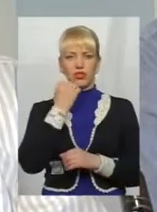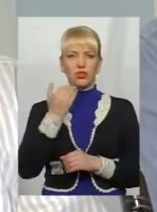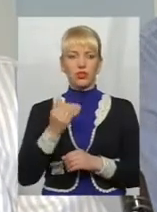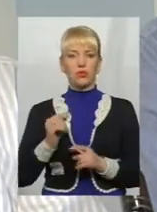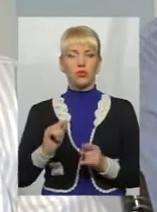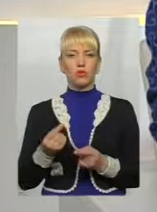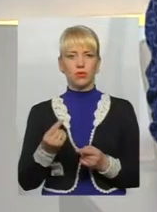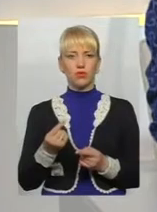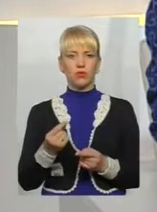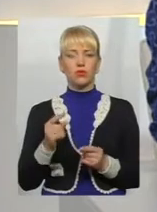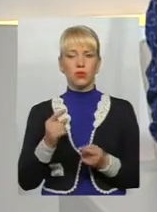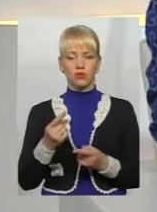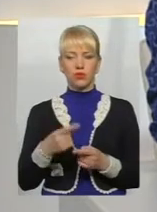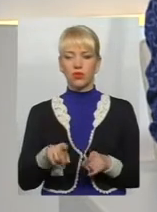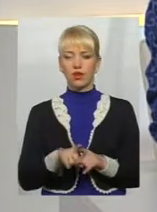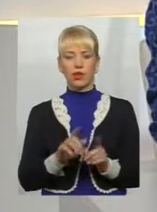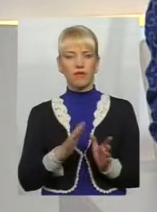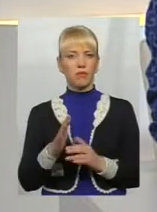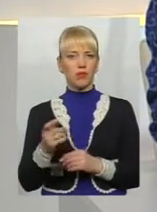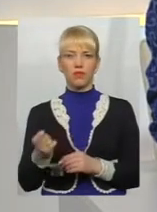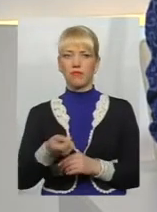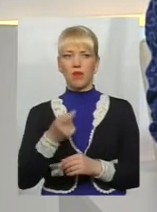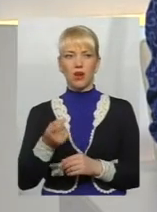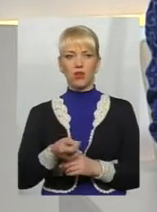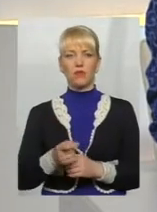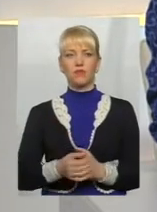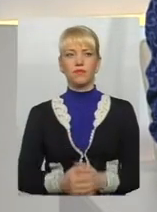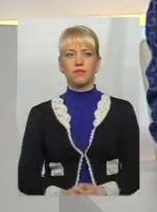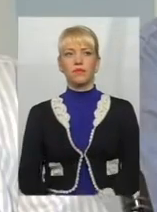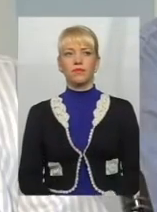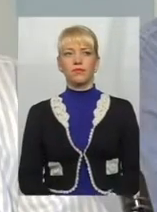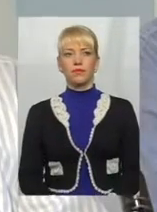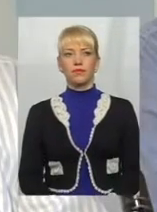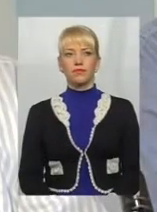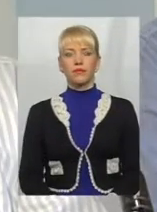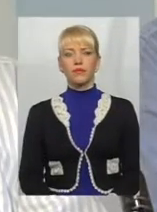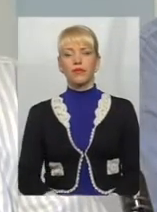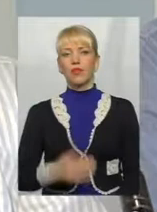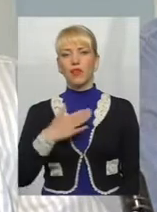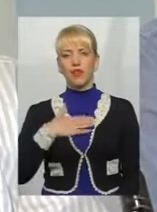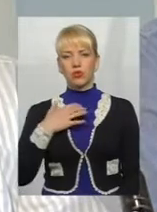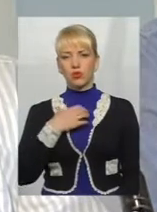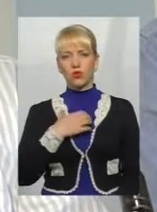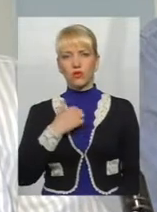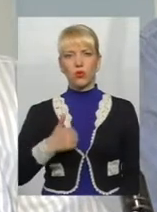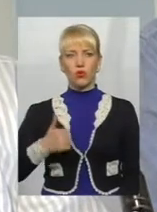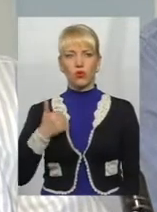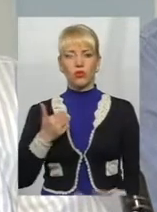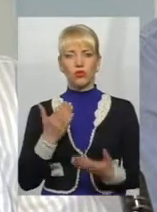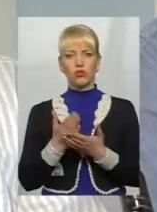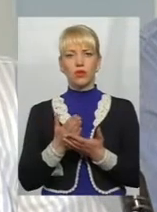тому зараз таких випадків, ну, дуже мало, скажімо. Ну, нашою основною гордістю на сьогоднішній день в легкій атлетиці це